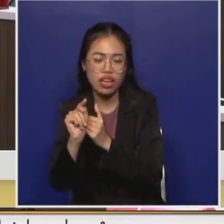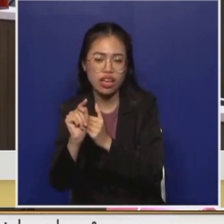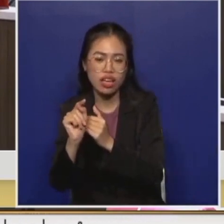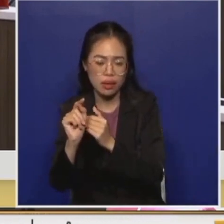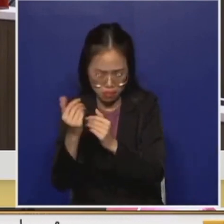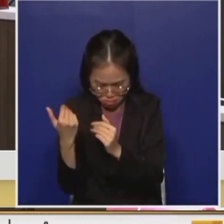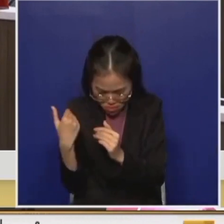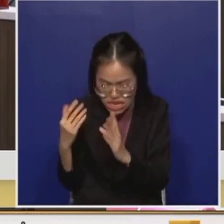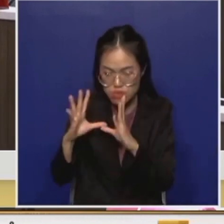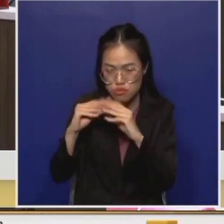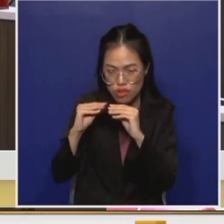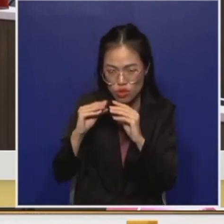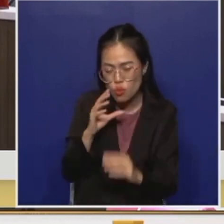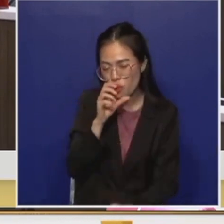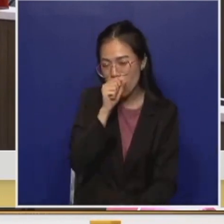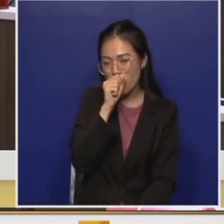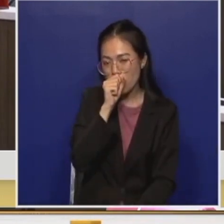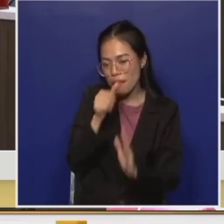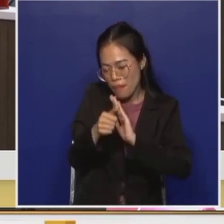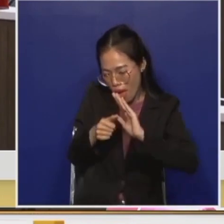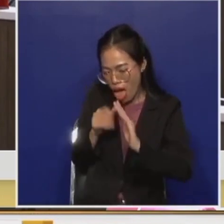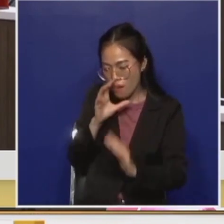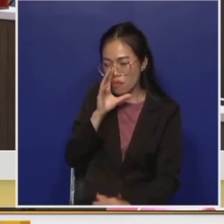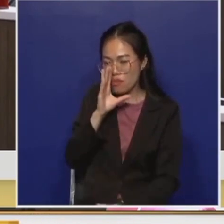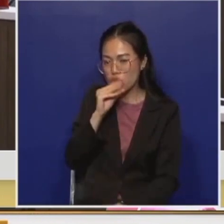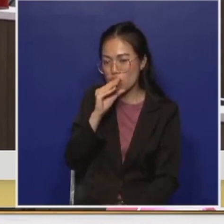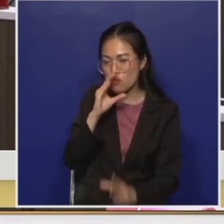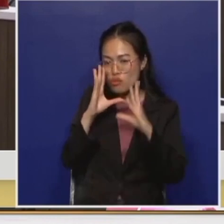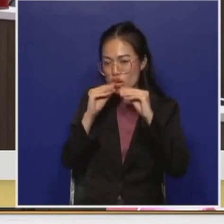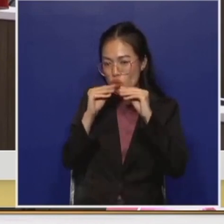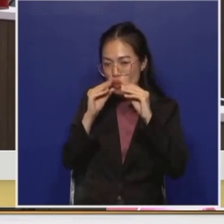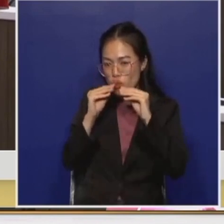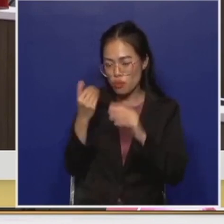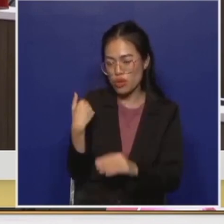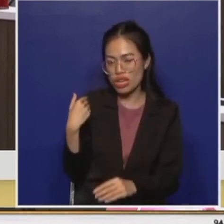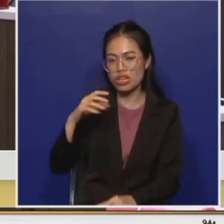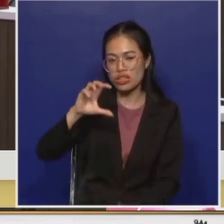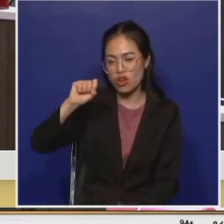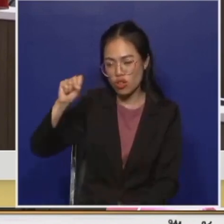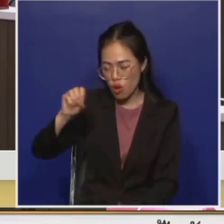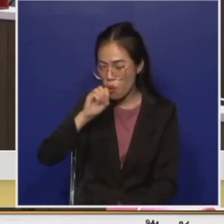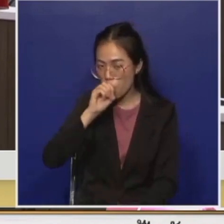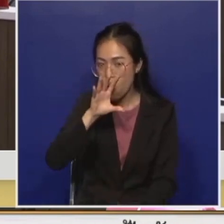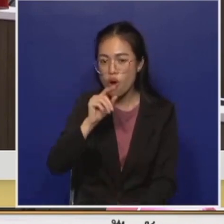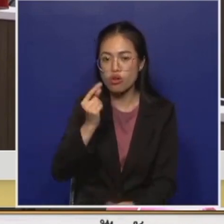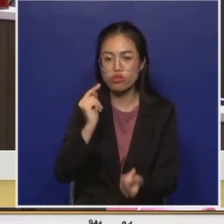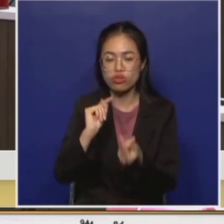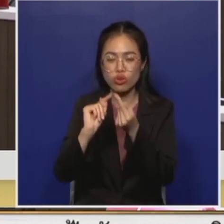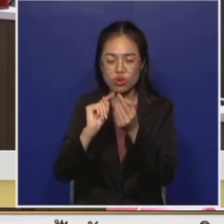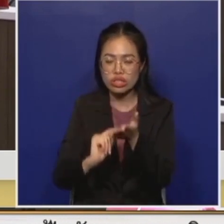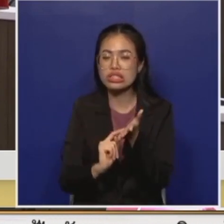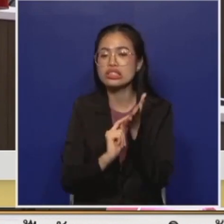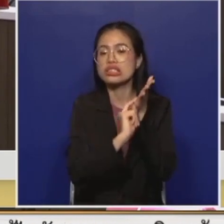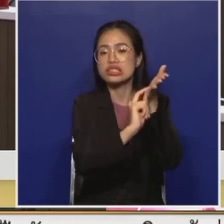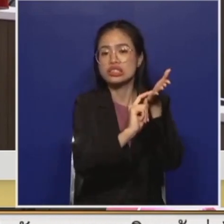มีการประชุมรับกันครัแต่ว่าความรับไมมีโนโลกทานสอสอิภธเอามาเปิดเผยในสภา์แนี้ในข้อเสนอการ